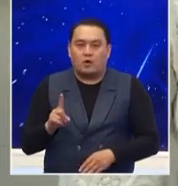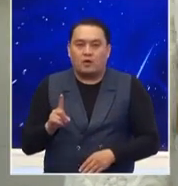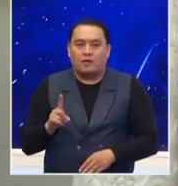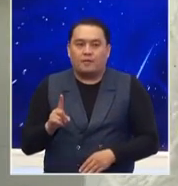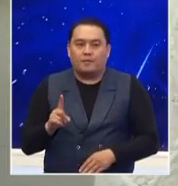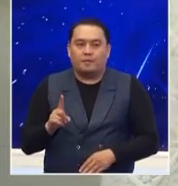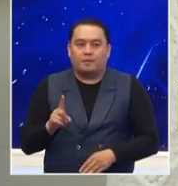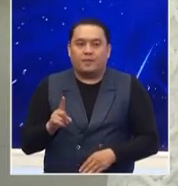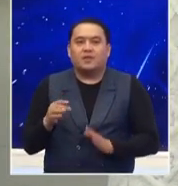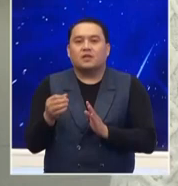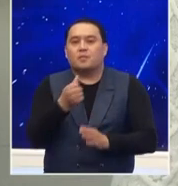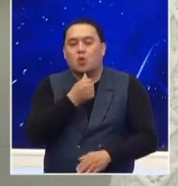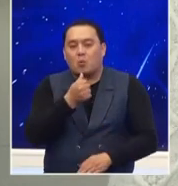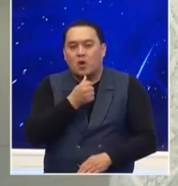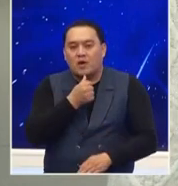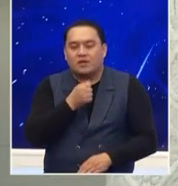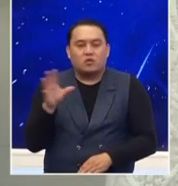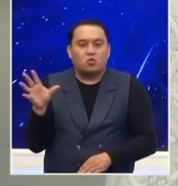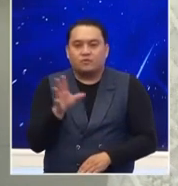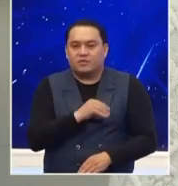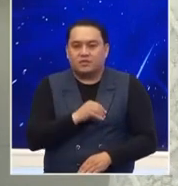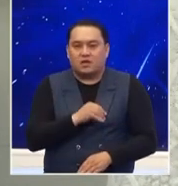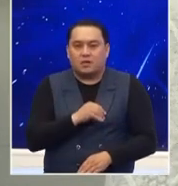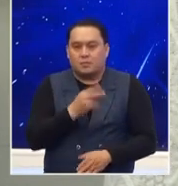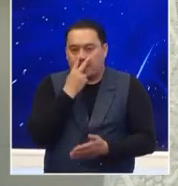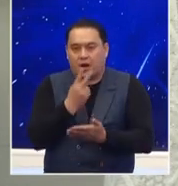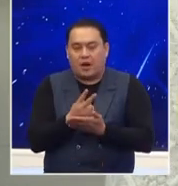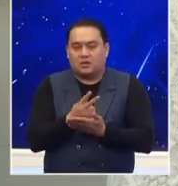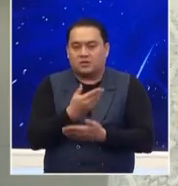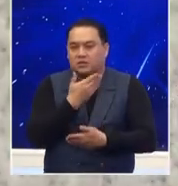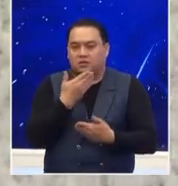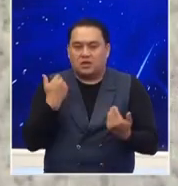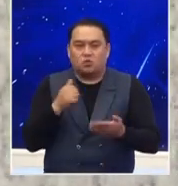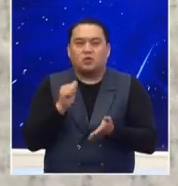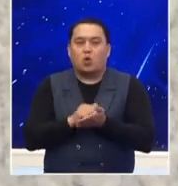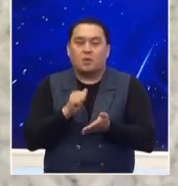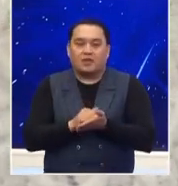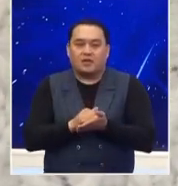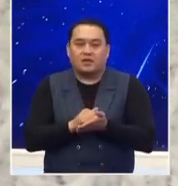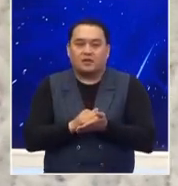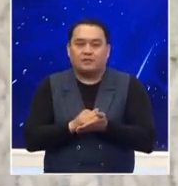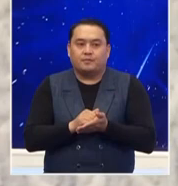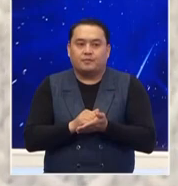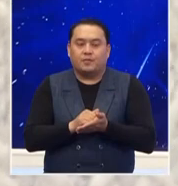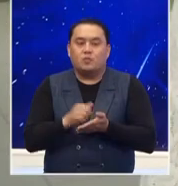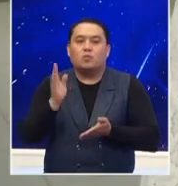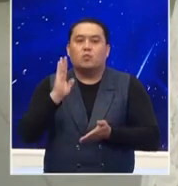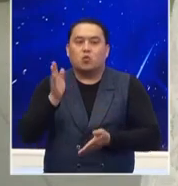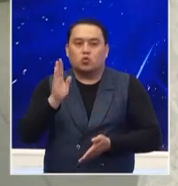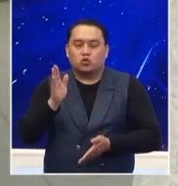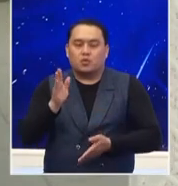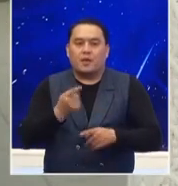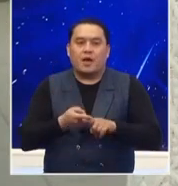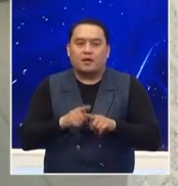версия тестовая. Не у всех граждан отображаются цифровые документы. Да, со временем